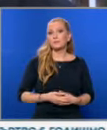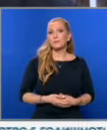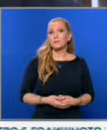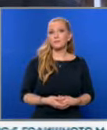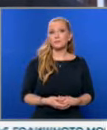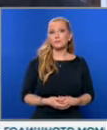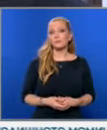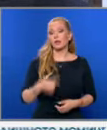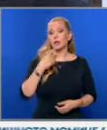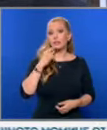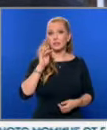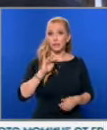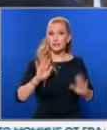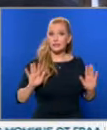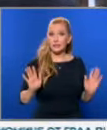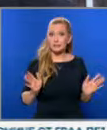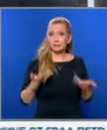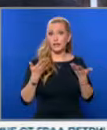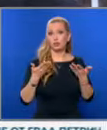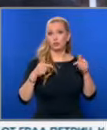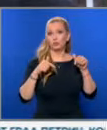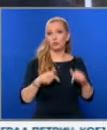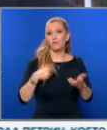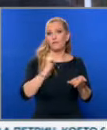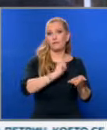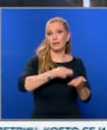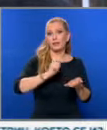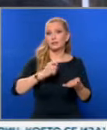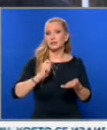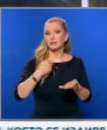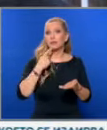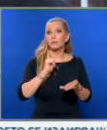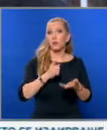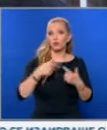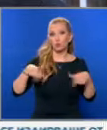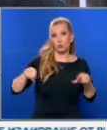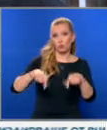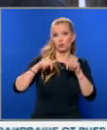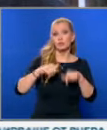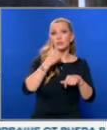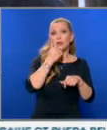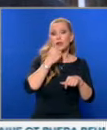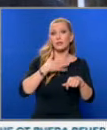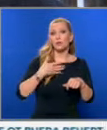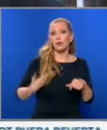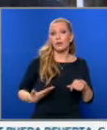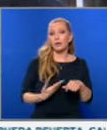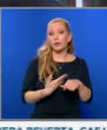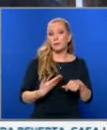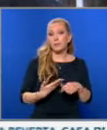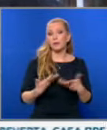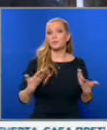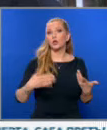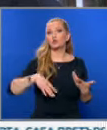бюджет, за да бъдат така спешно финансирани, за да можем селата, в които имаме водохващането